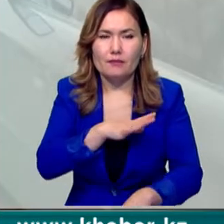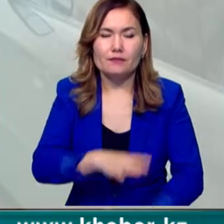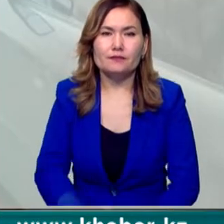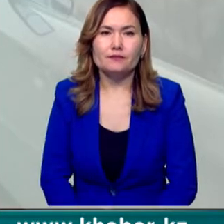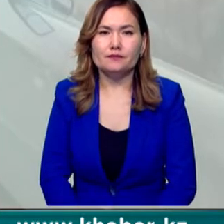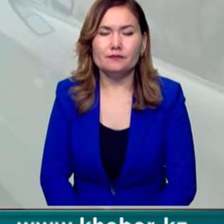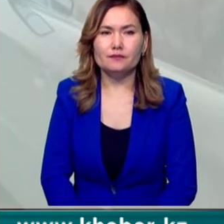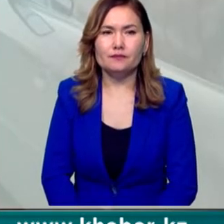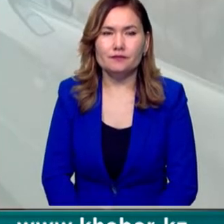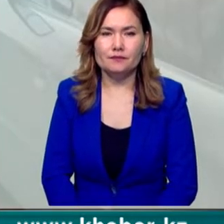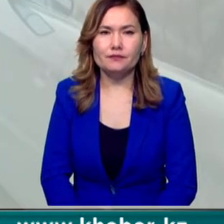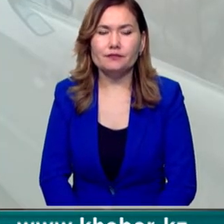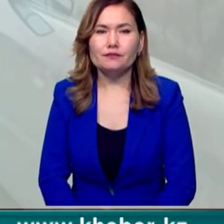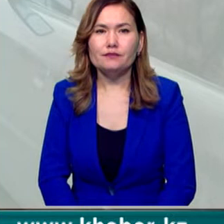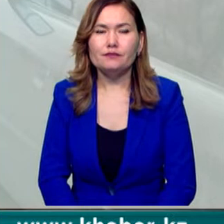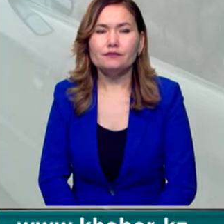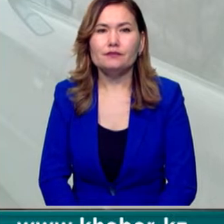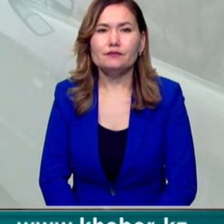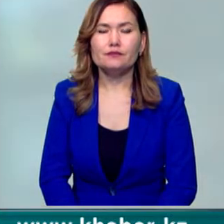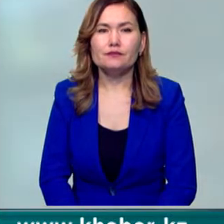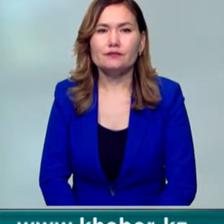Бапаев, Руслан Ахатілла, хабар, Тараз.